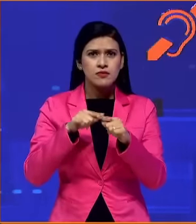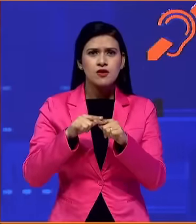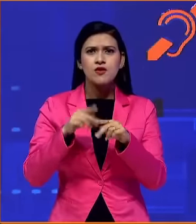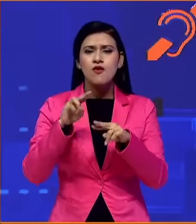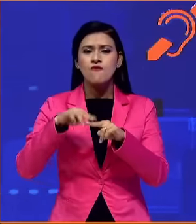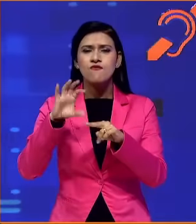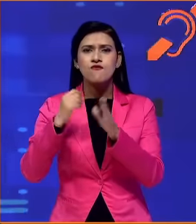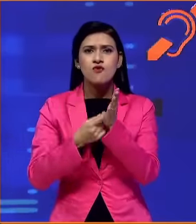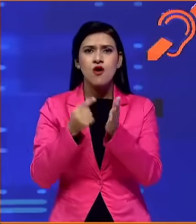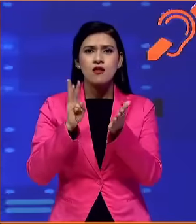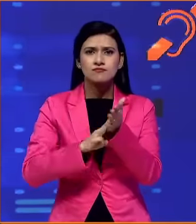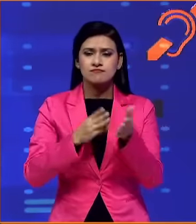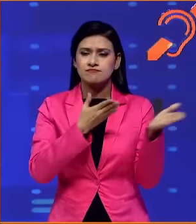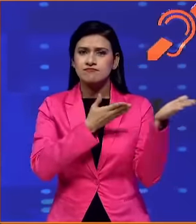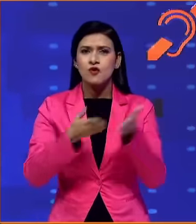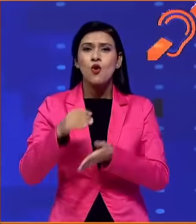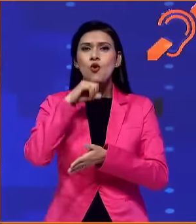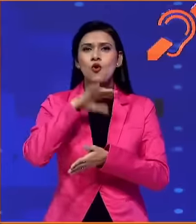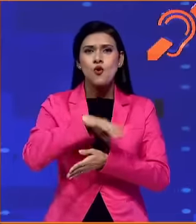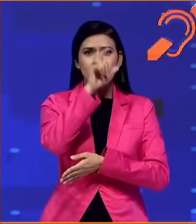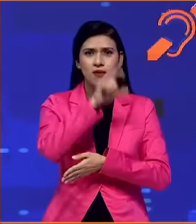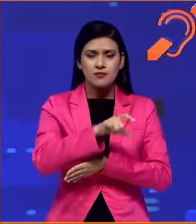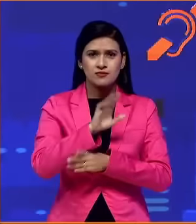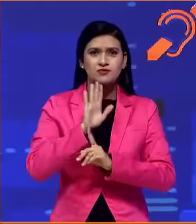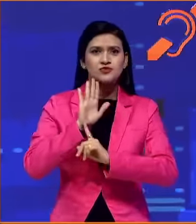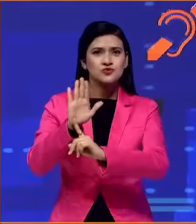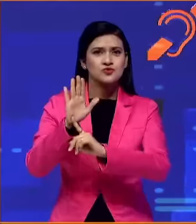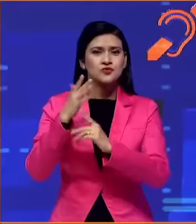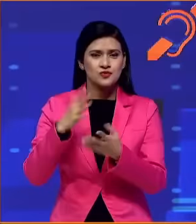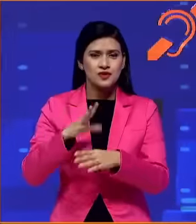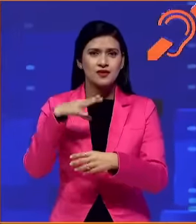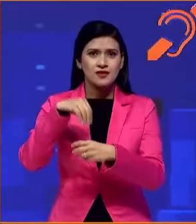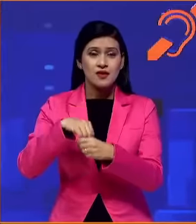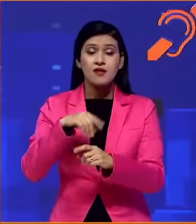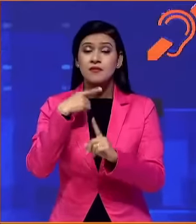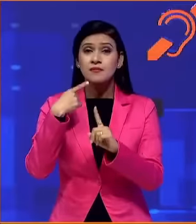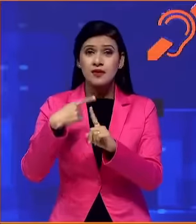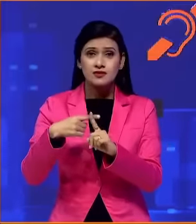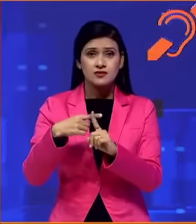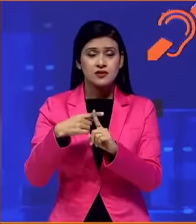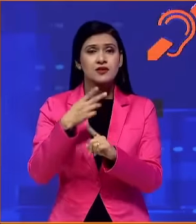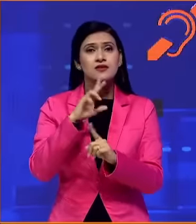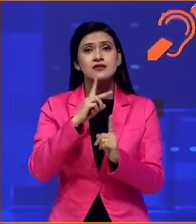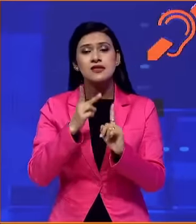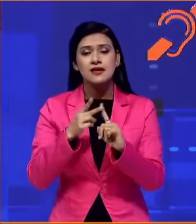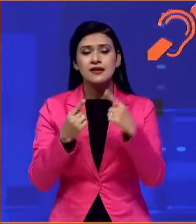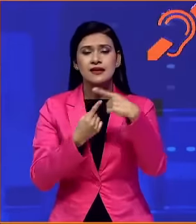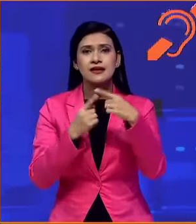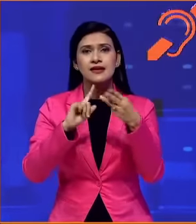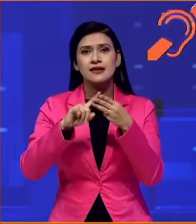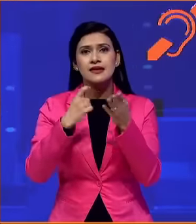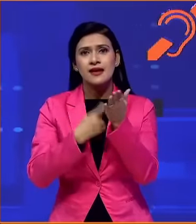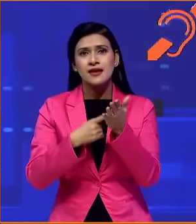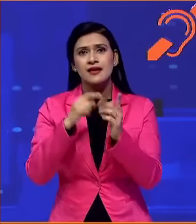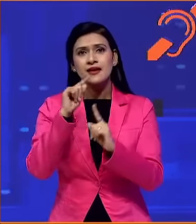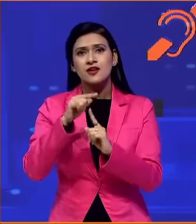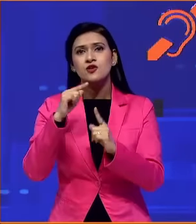विश्वआर्थिकमंचमेंएकयुवावैश्विकनेताकेरूपमेंसम्मानितकियागया।सचिन पायलटकीएकऔरपहचानयहहैकिवे